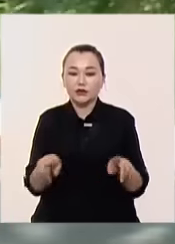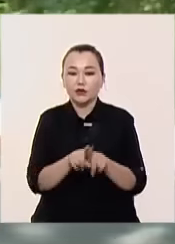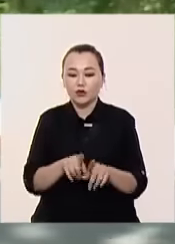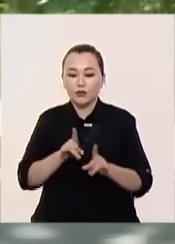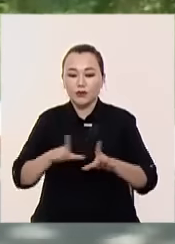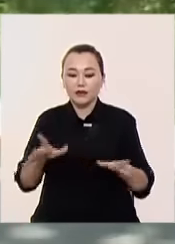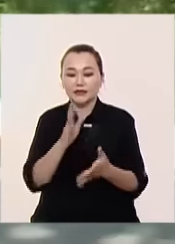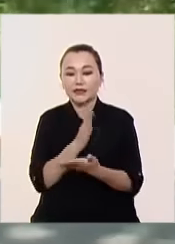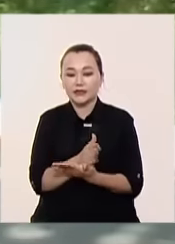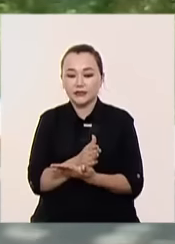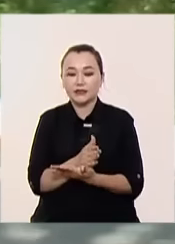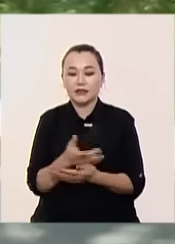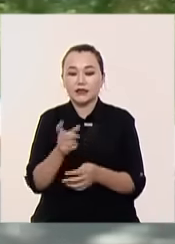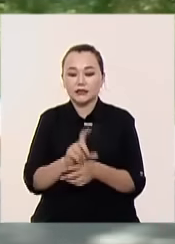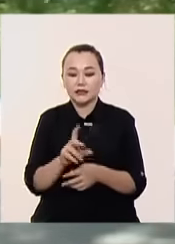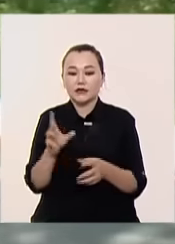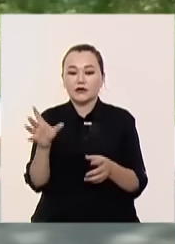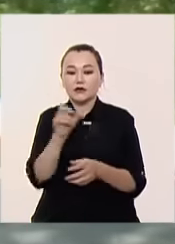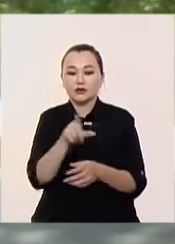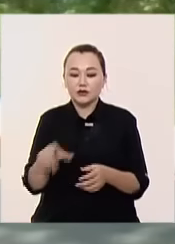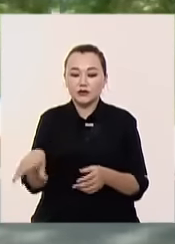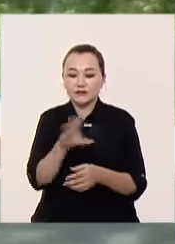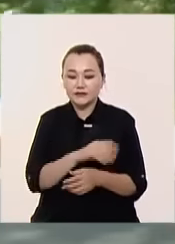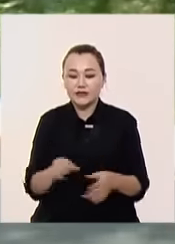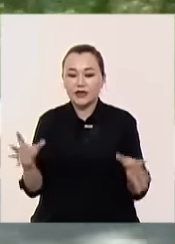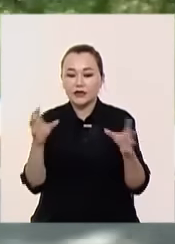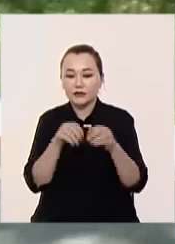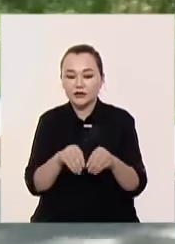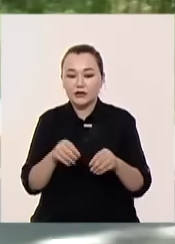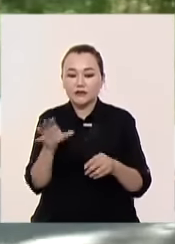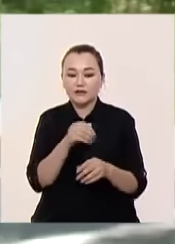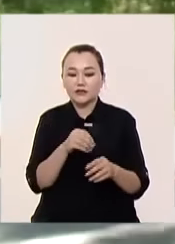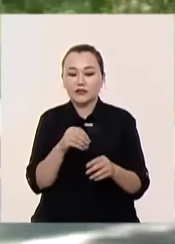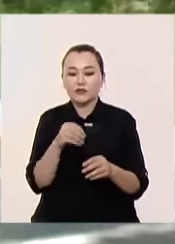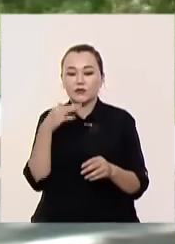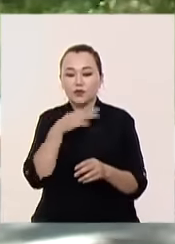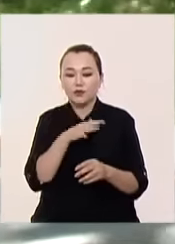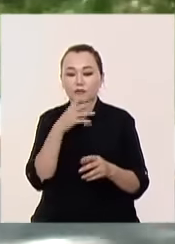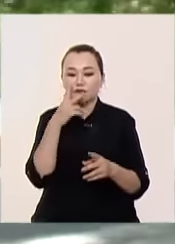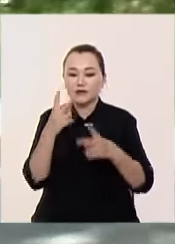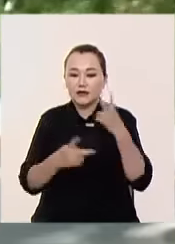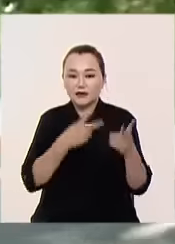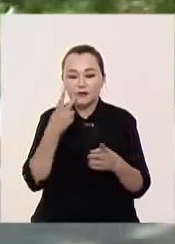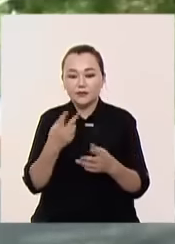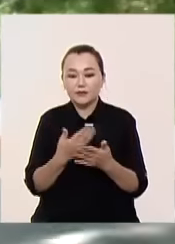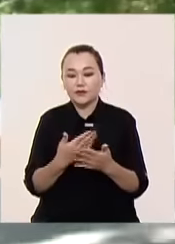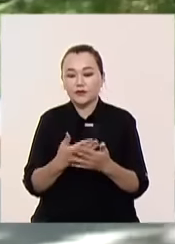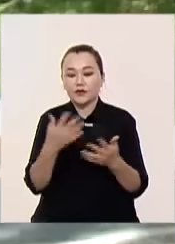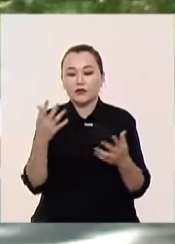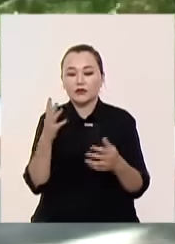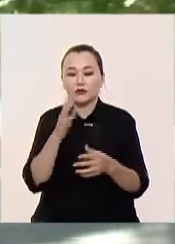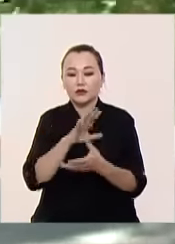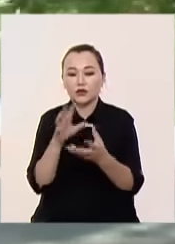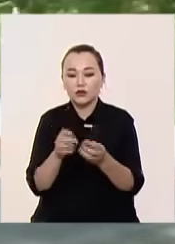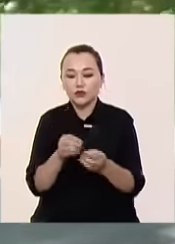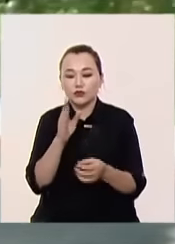праздник, вот, это объединяет людей, вот, по многим позициям, по многим взглядам, вот, как бы подводит